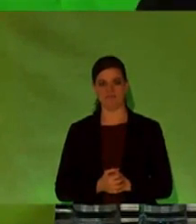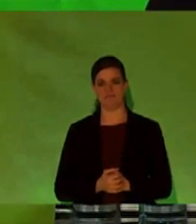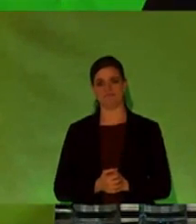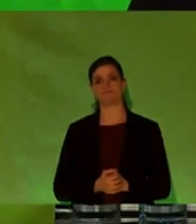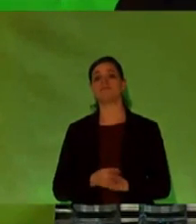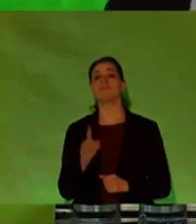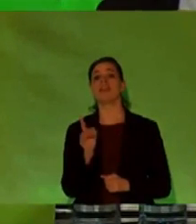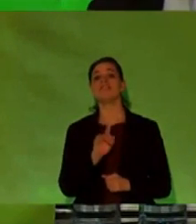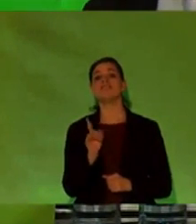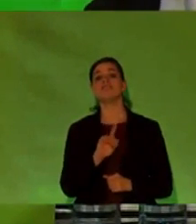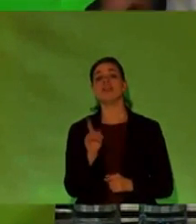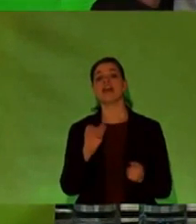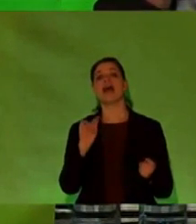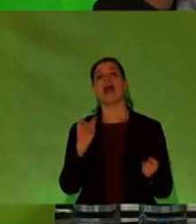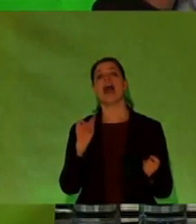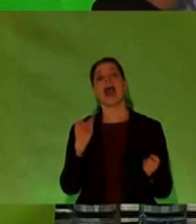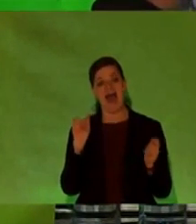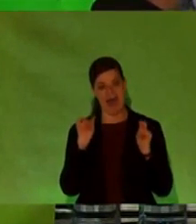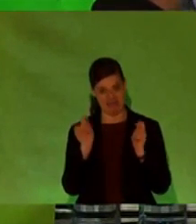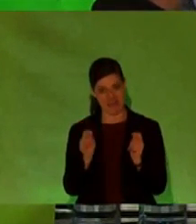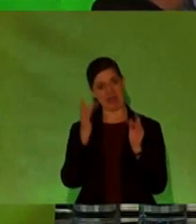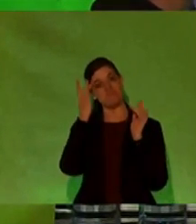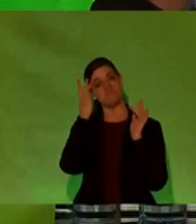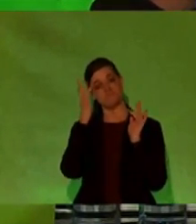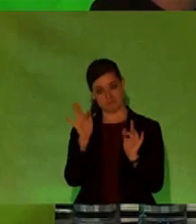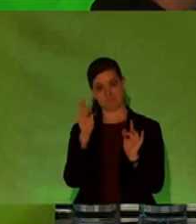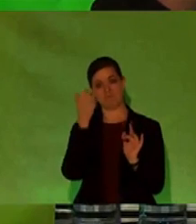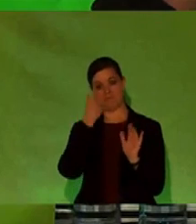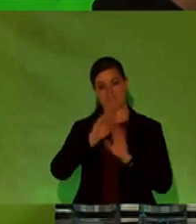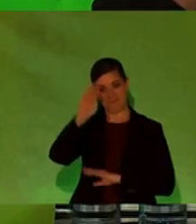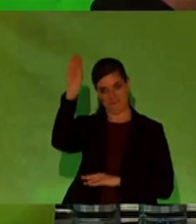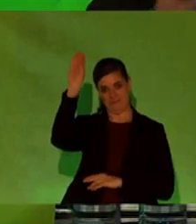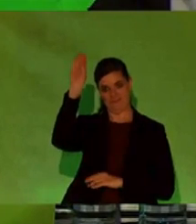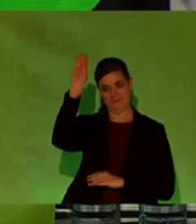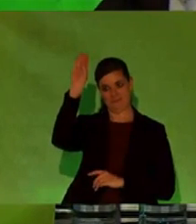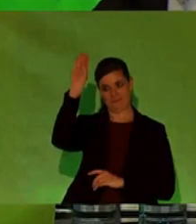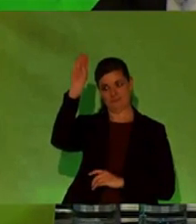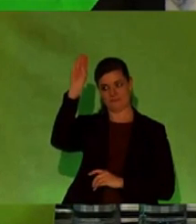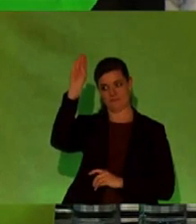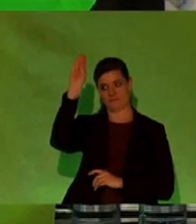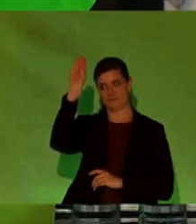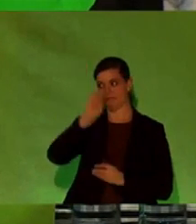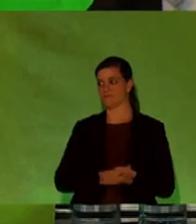Wer für den Änderungsantrag des OV Alfter ist, bitte die Karte hoch.